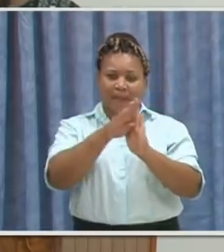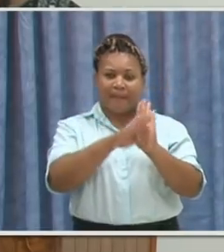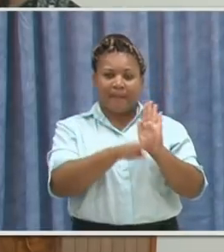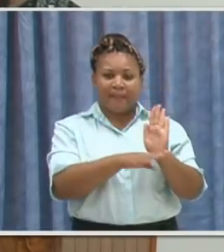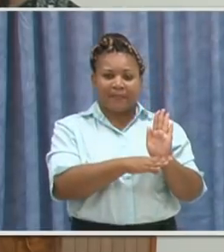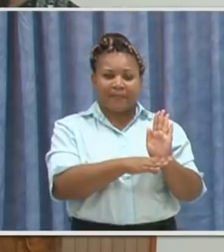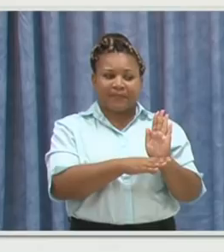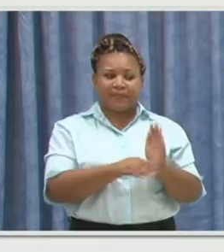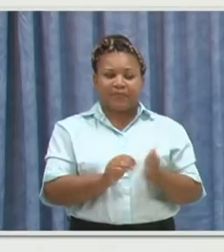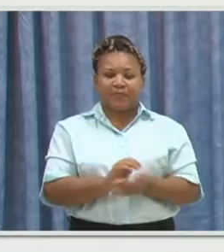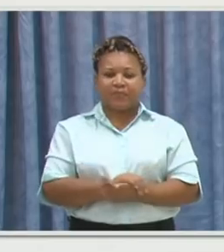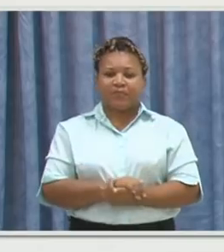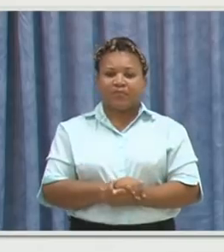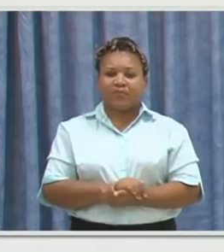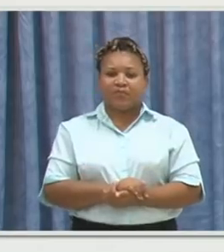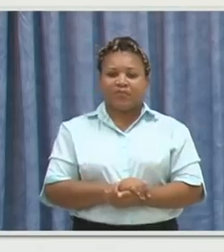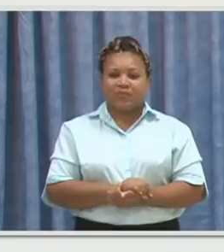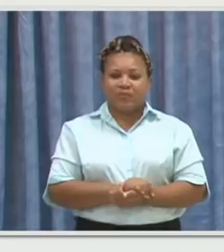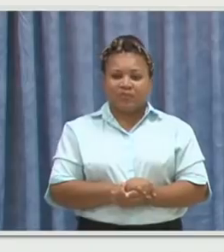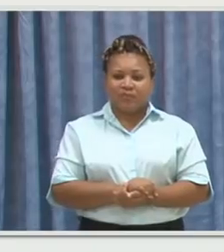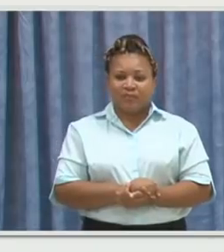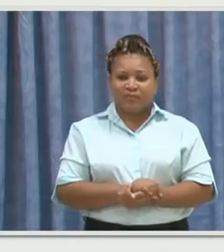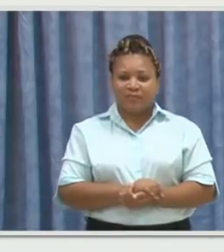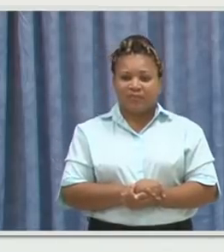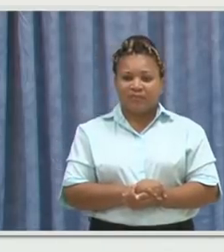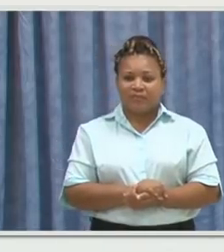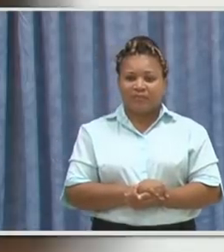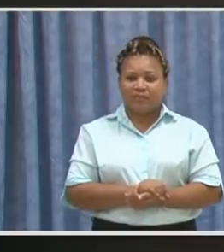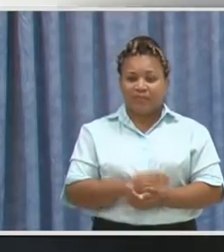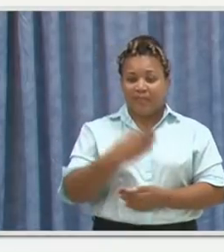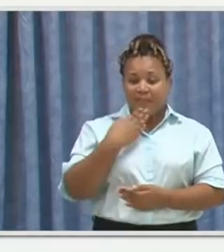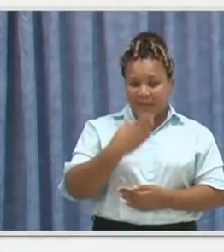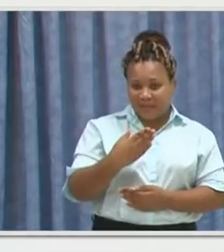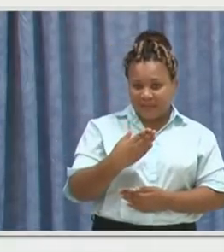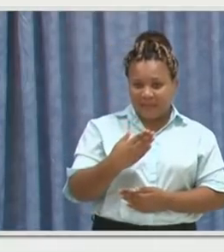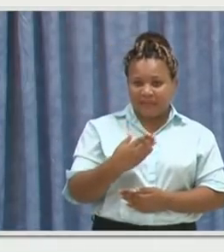conference. Nous avons une question pour le journaliste.